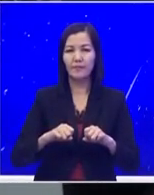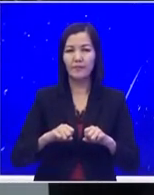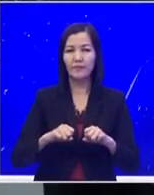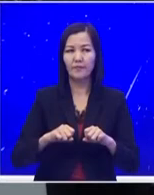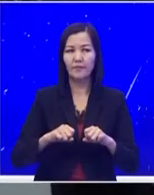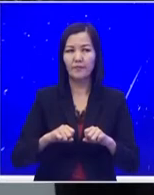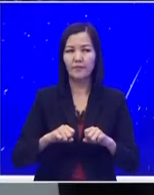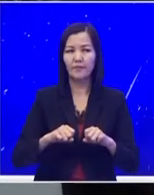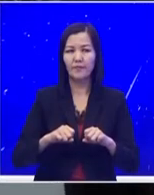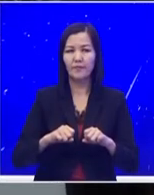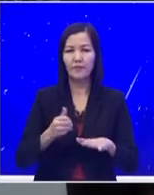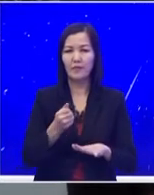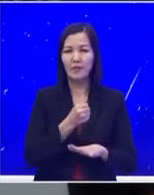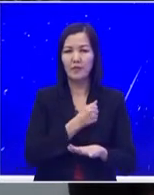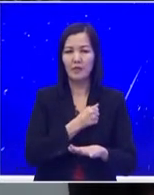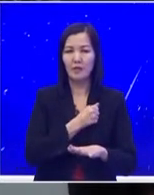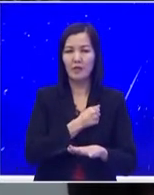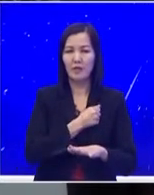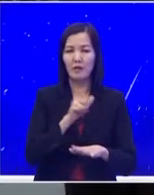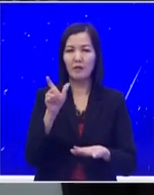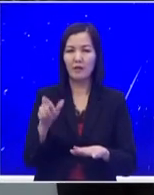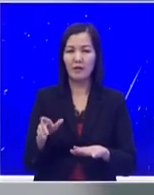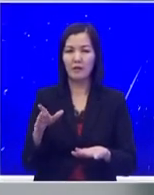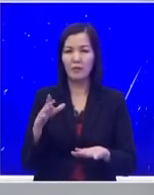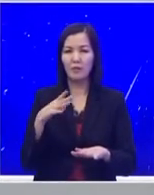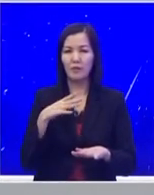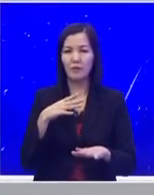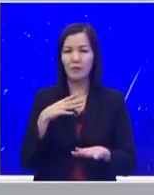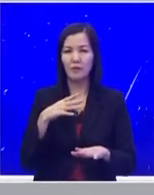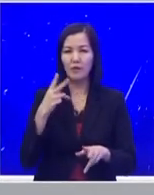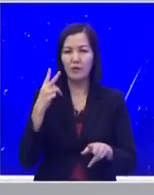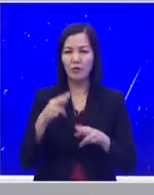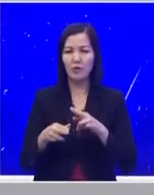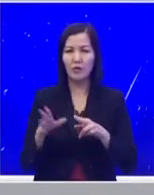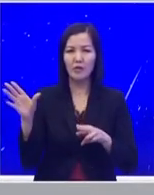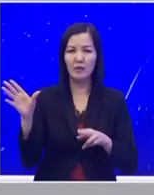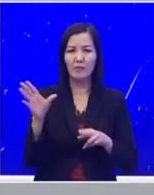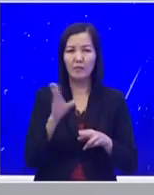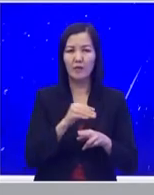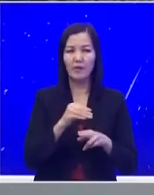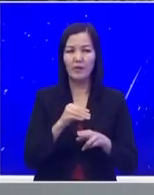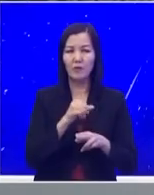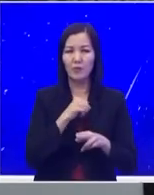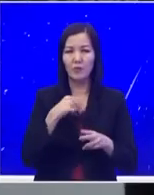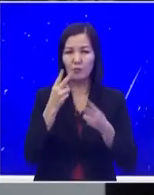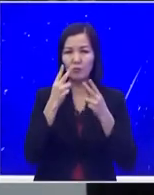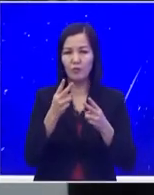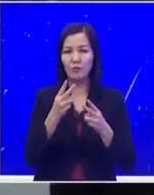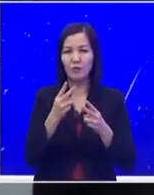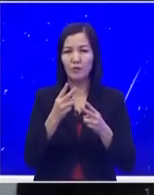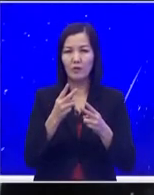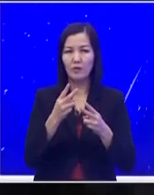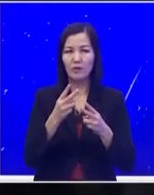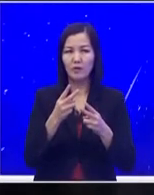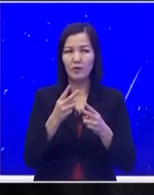отличный солдат болғанын, жаңағы жоғалып кеткенін бәрін өз-өзімен. Өмір бақи сол жігіт мен